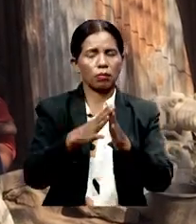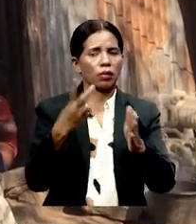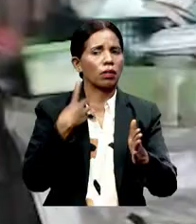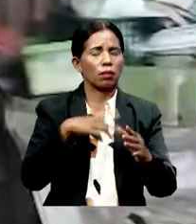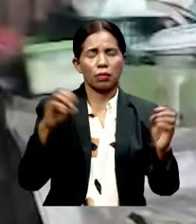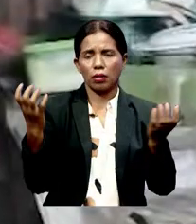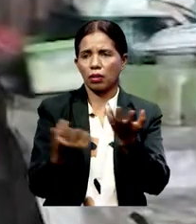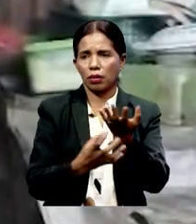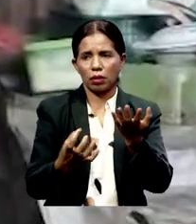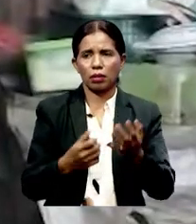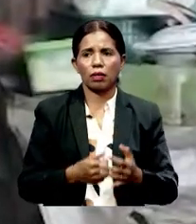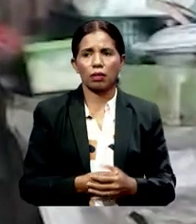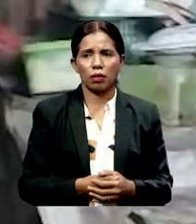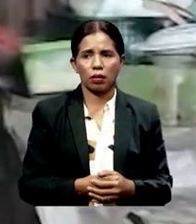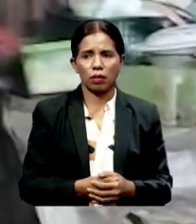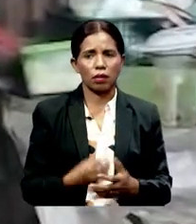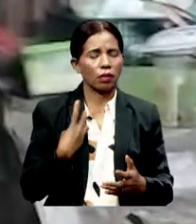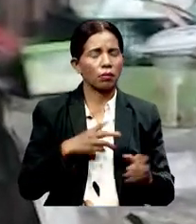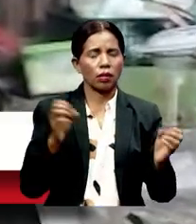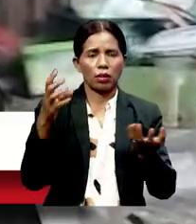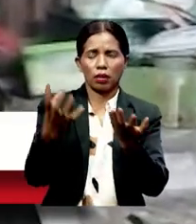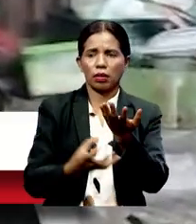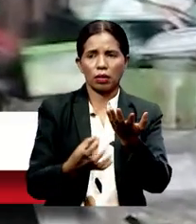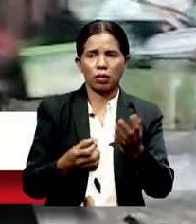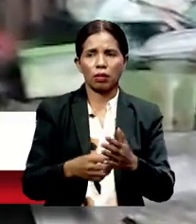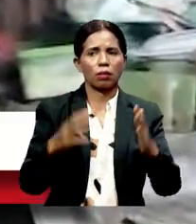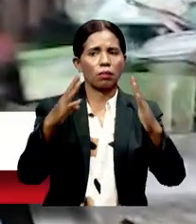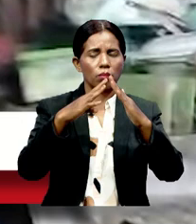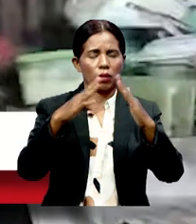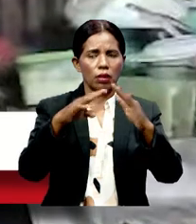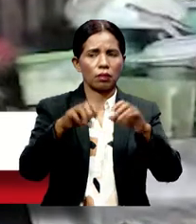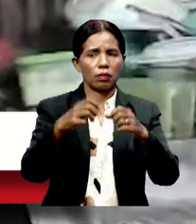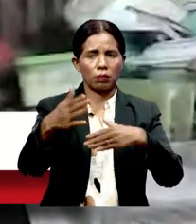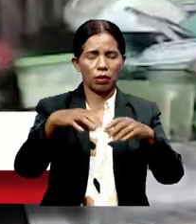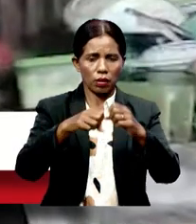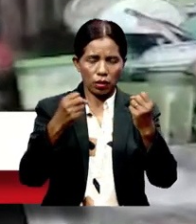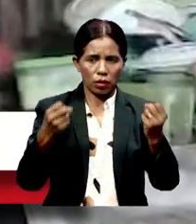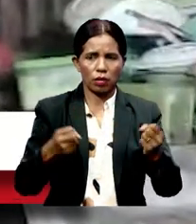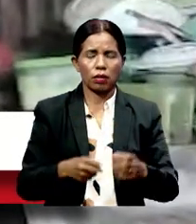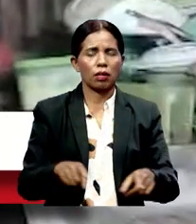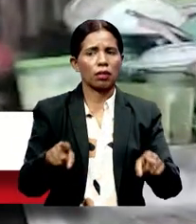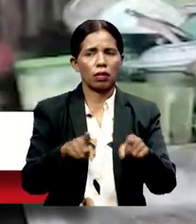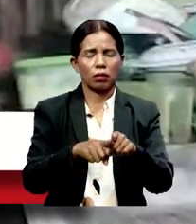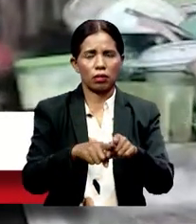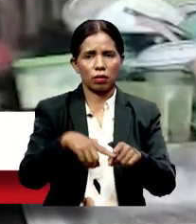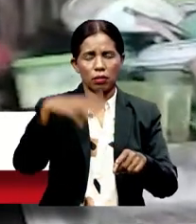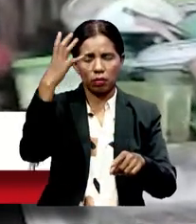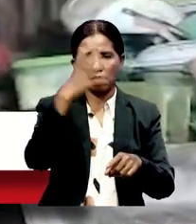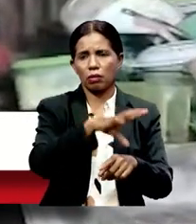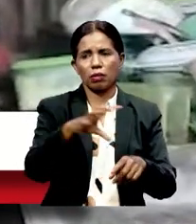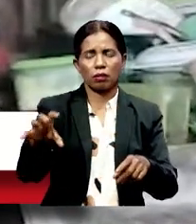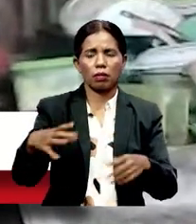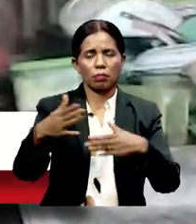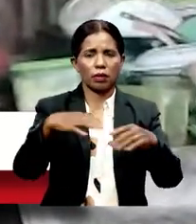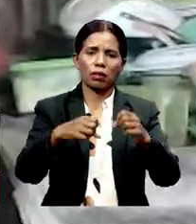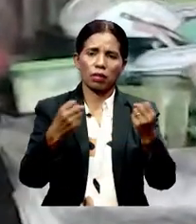na ne udam palate ang kame ni ante. Umane husu buo na ani subuti arisa ne wadda udam boto na ne